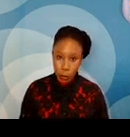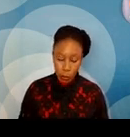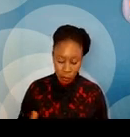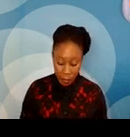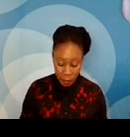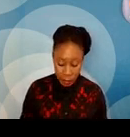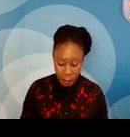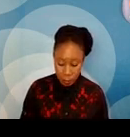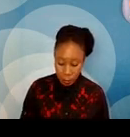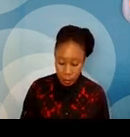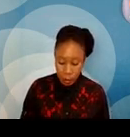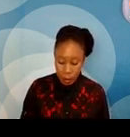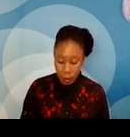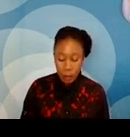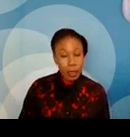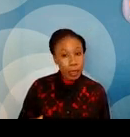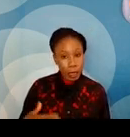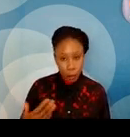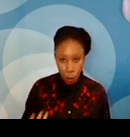Dels på grund av hälsa,